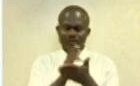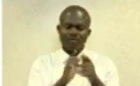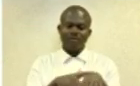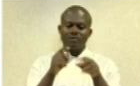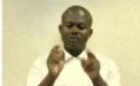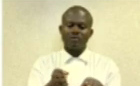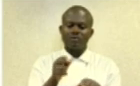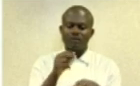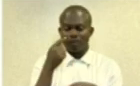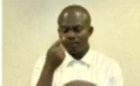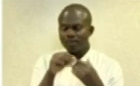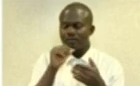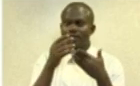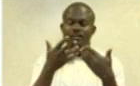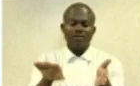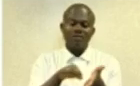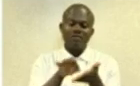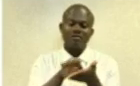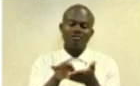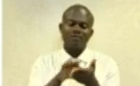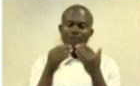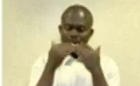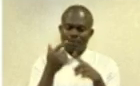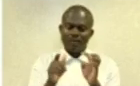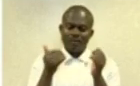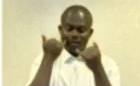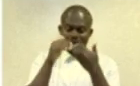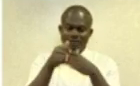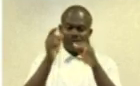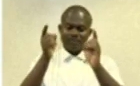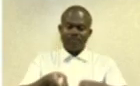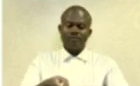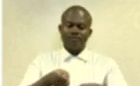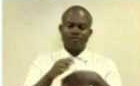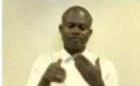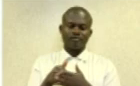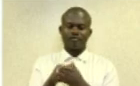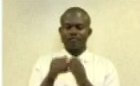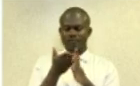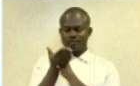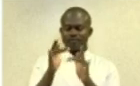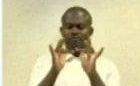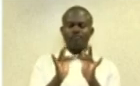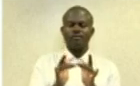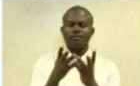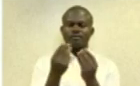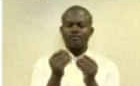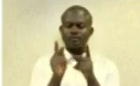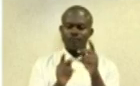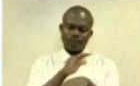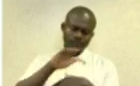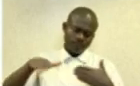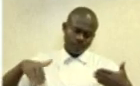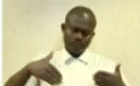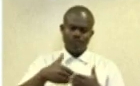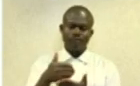ugasanga batari banabisinyamo ariko ubwo haje ikintu cyo kwifata kuri online byakorohera buri muntu wari